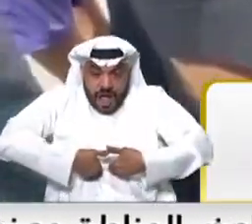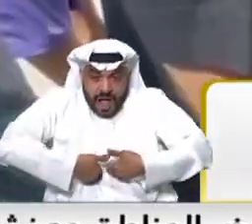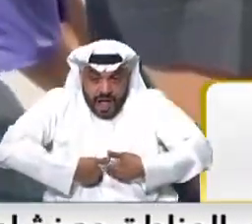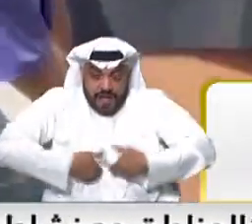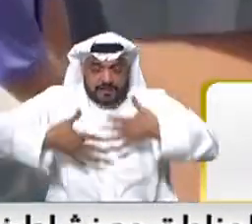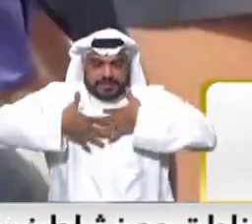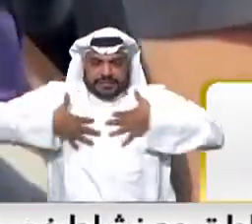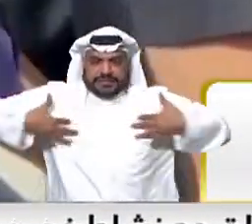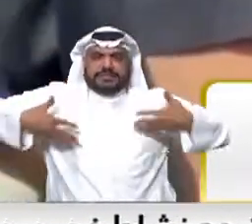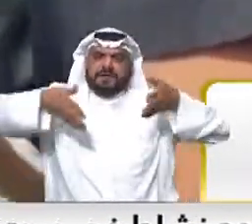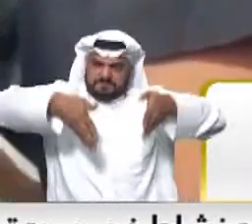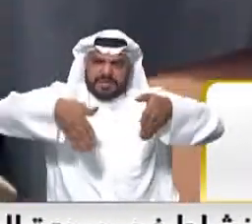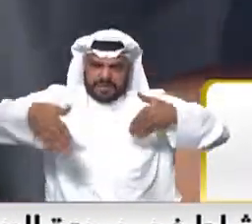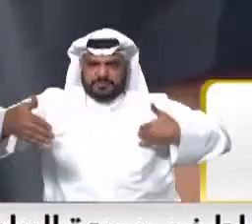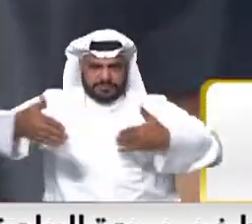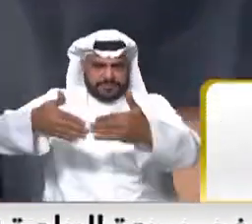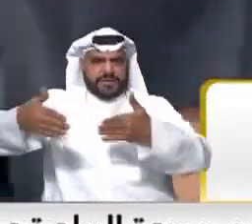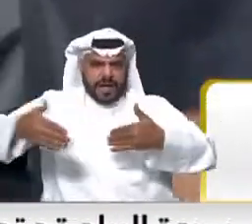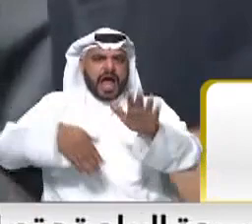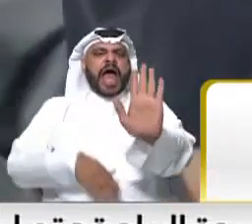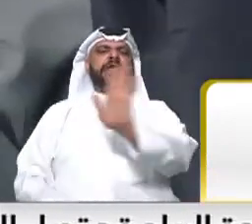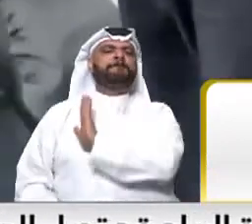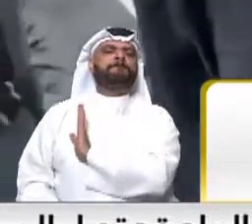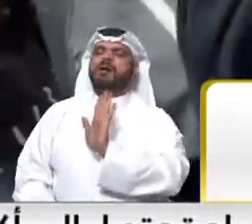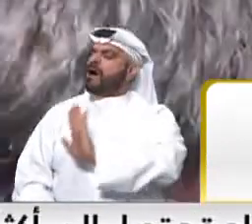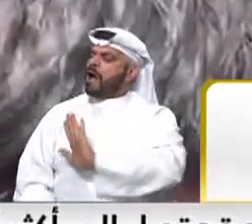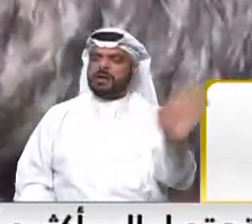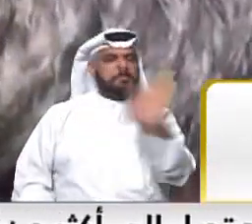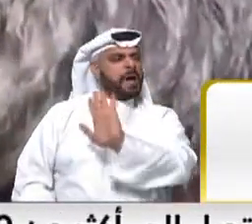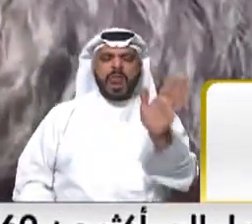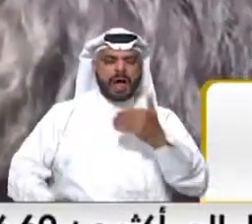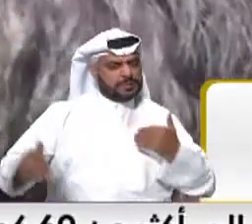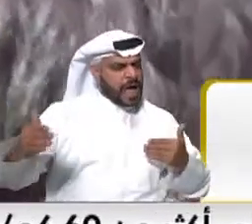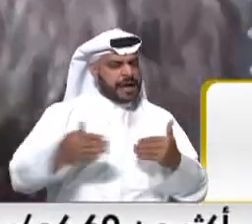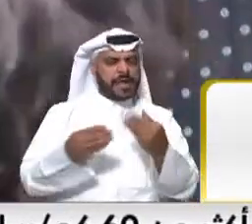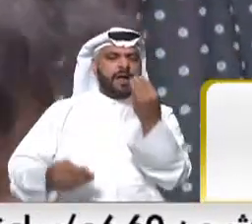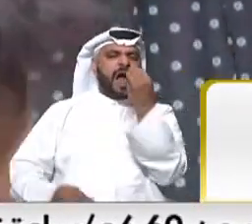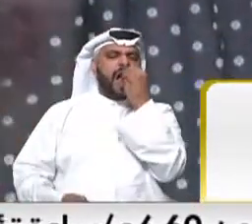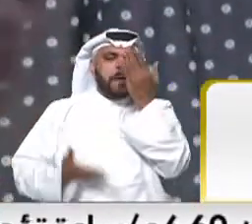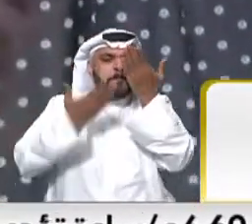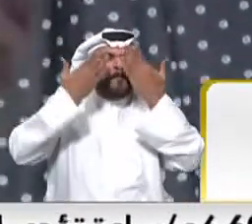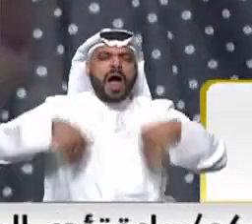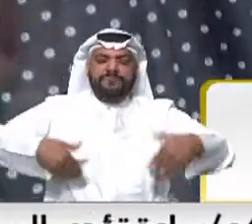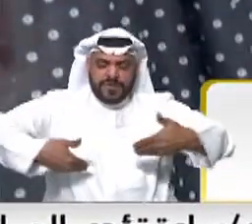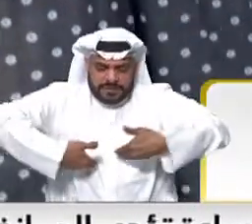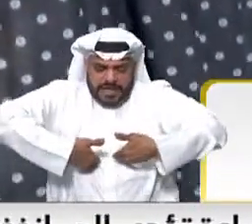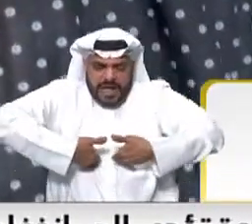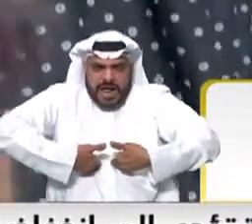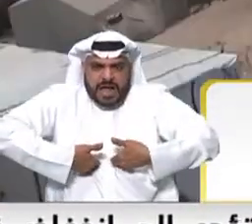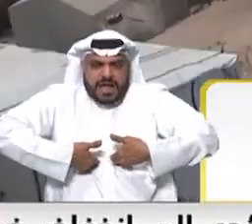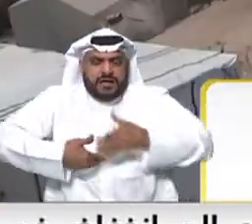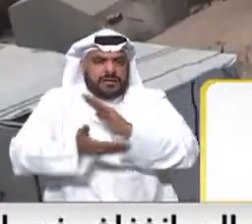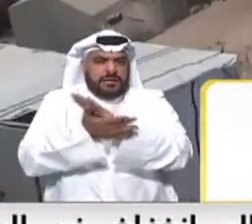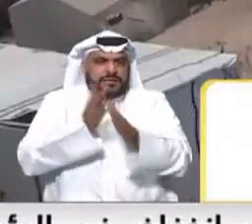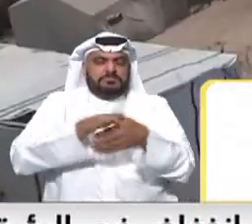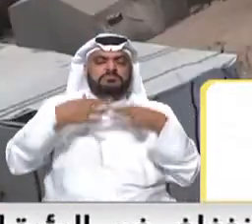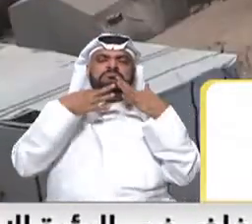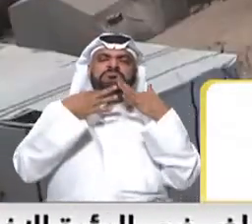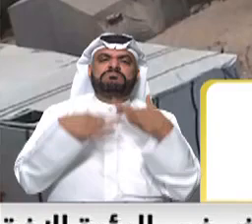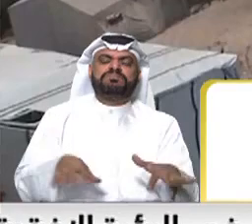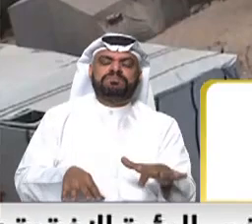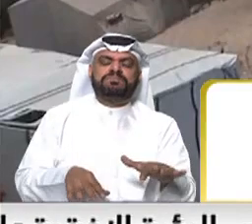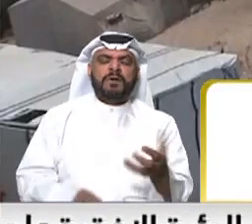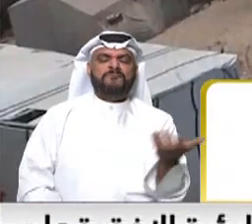التابع للامم المتحده حيث اشار الى ان مليون و2 الف شخص في غزه يعانون من مستويات